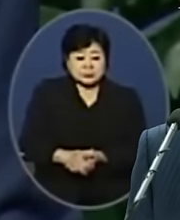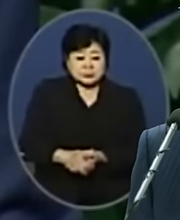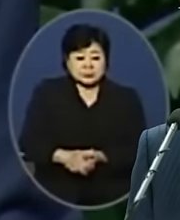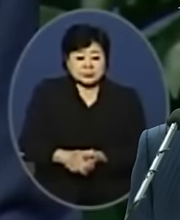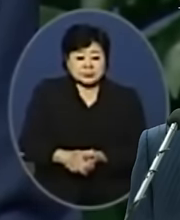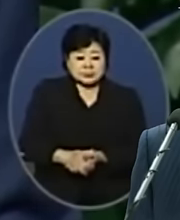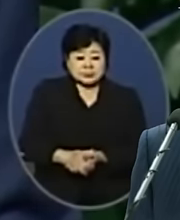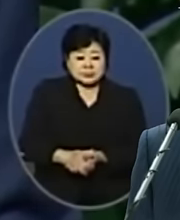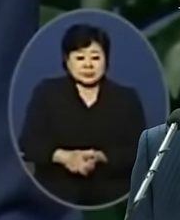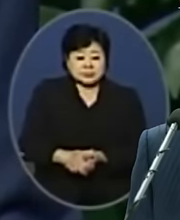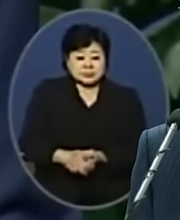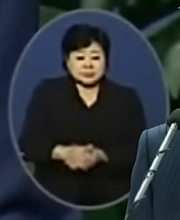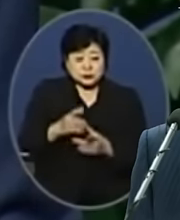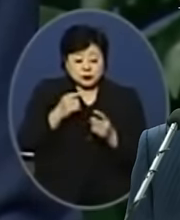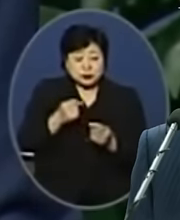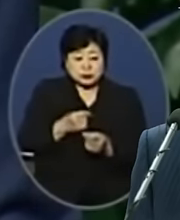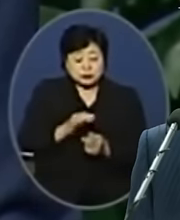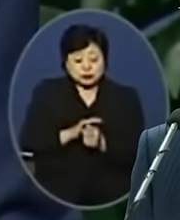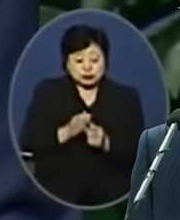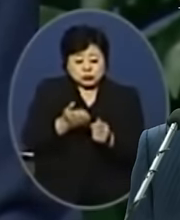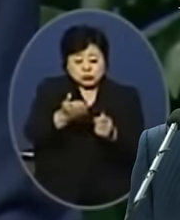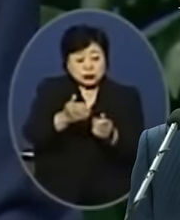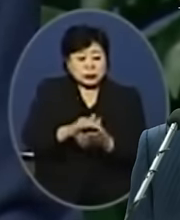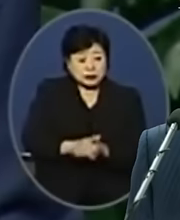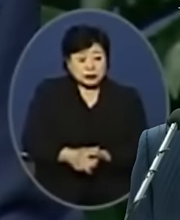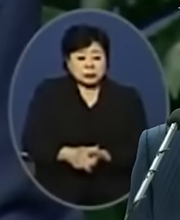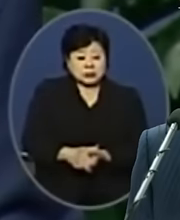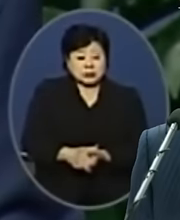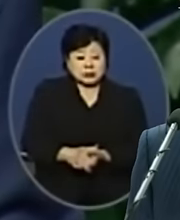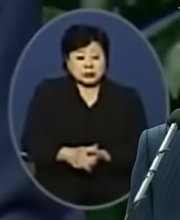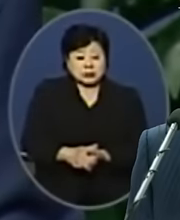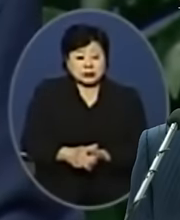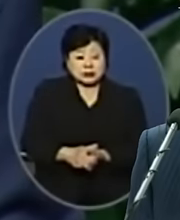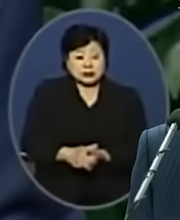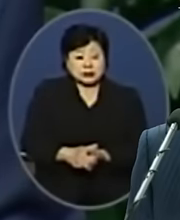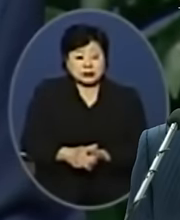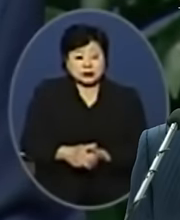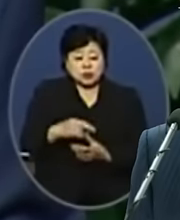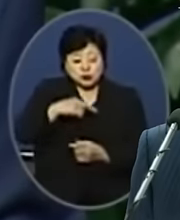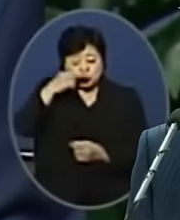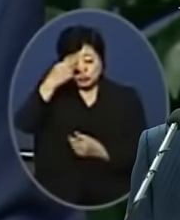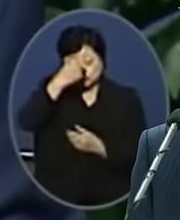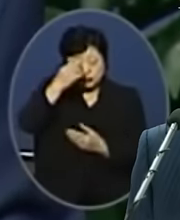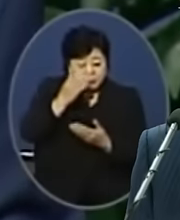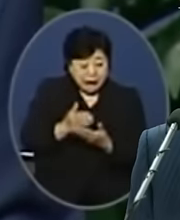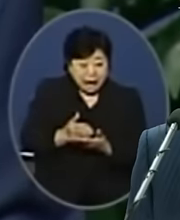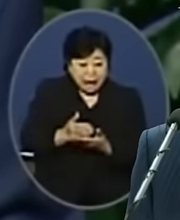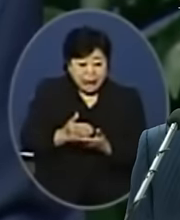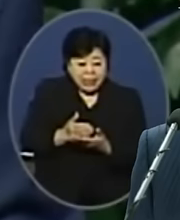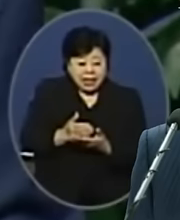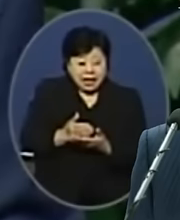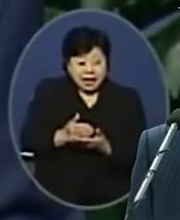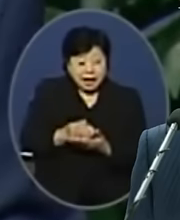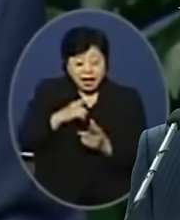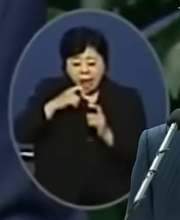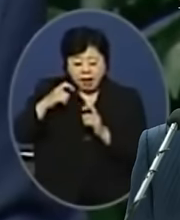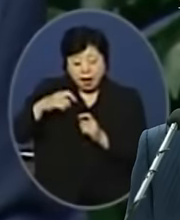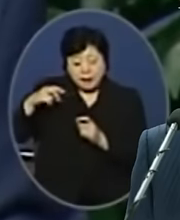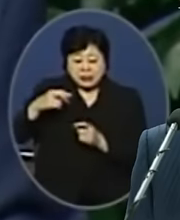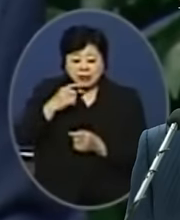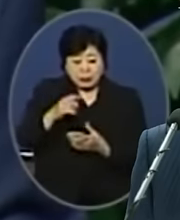그래서 나도 그렇게 대접할 수밖에 없지 않습니까? 성경에는 술 취하지 말라 있는 방탕한